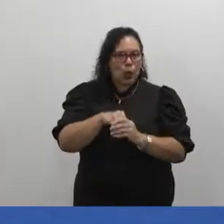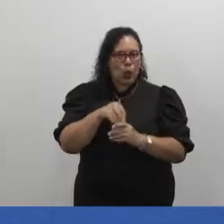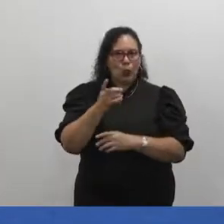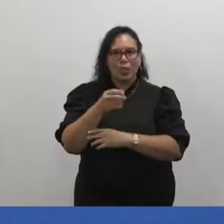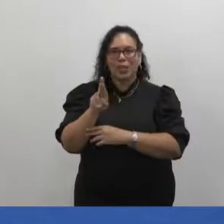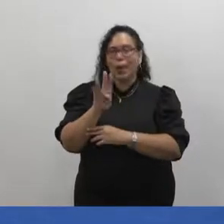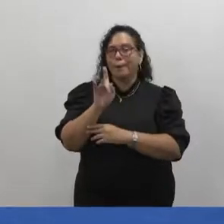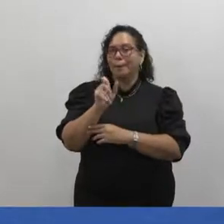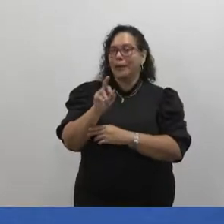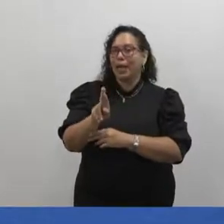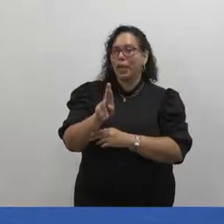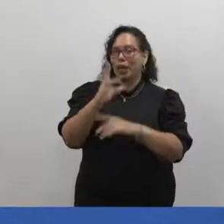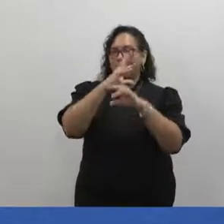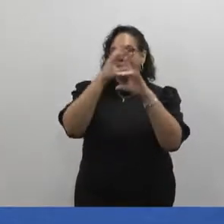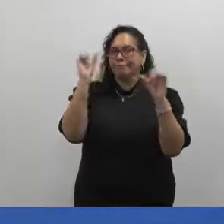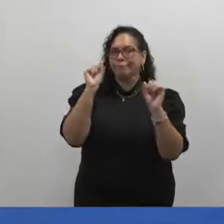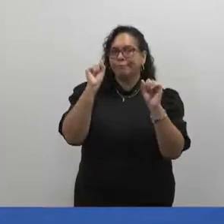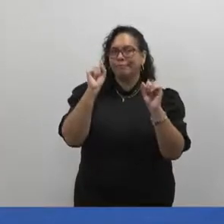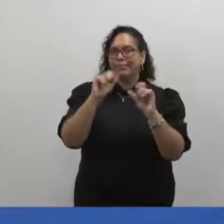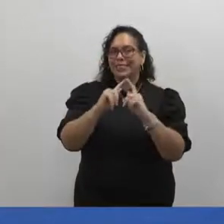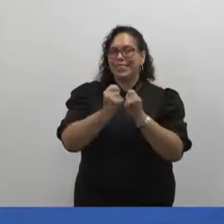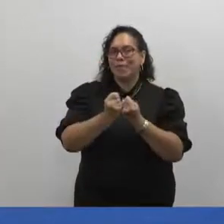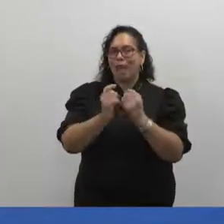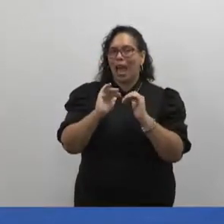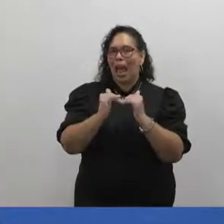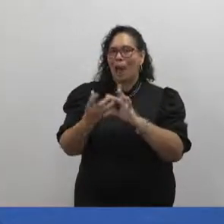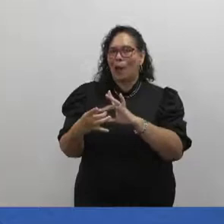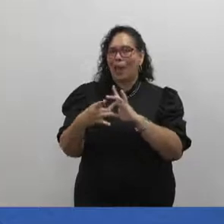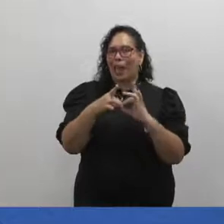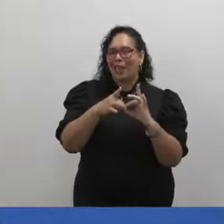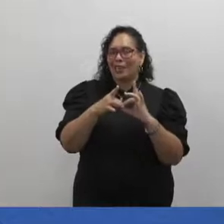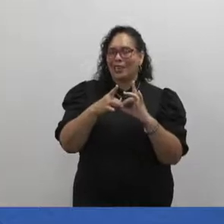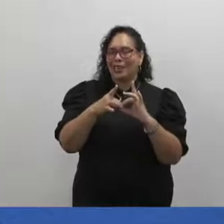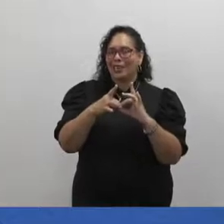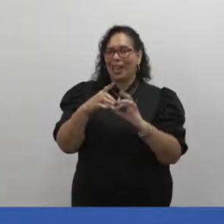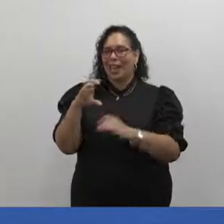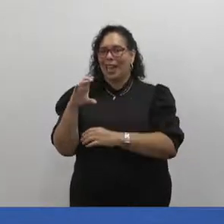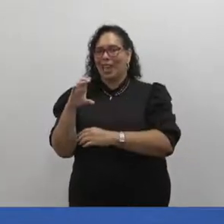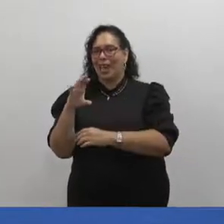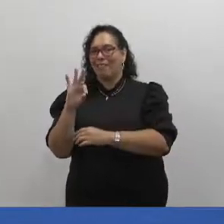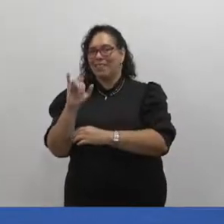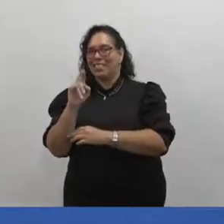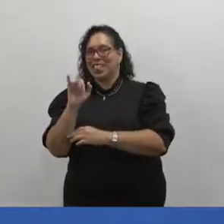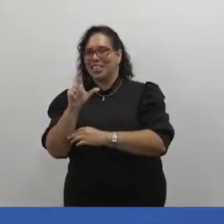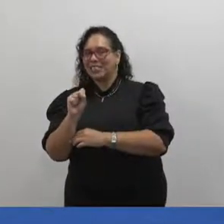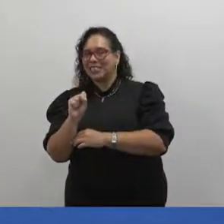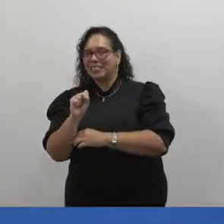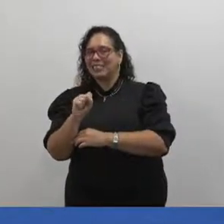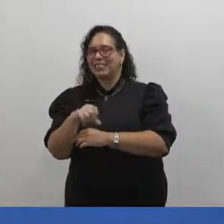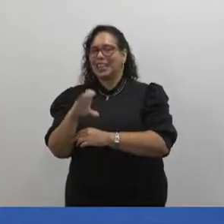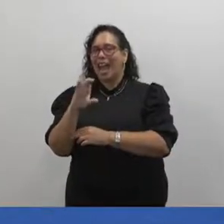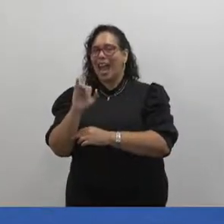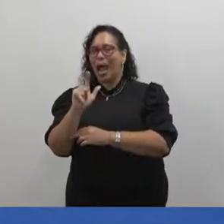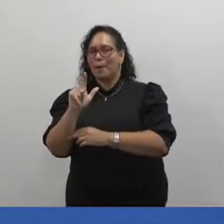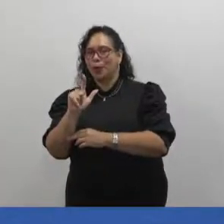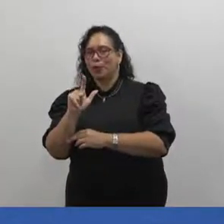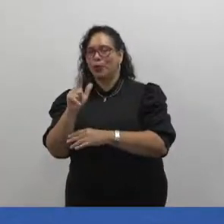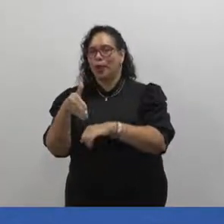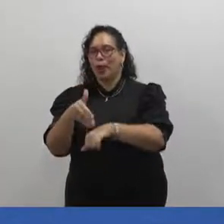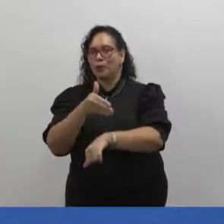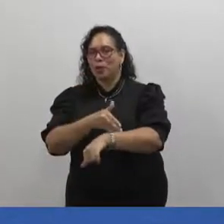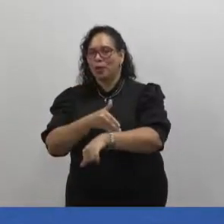đọc cho khu vận chạy vận đất Baker hay lúc mà ra đà tha tâm nạ tệ tôn âm bi ca chẳng ra lối hay nâng ở kia